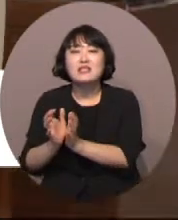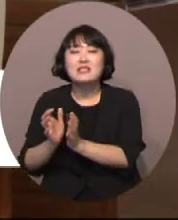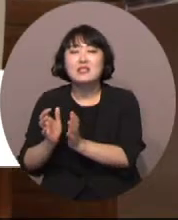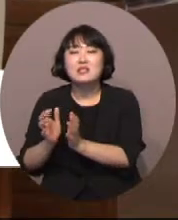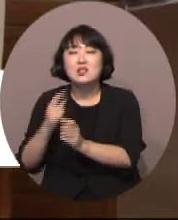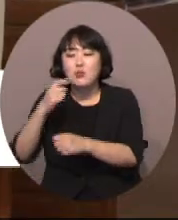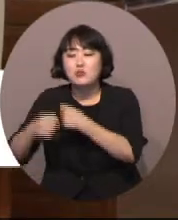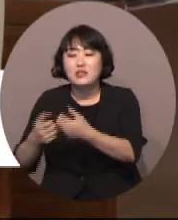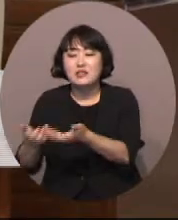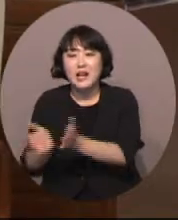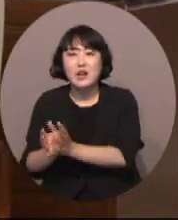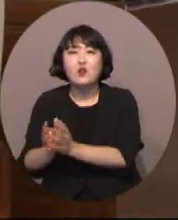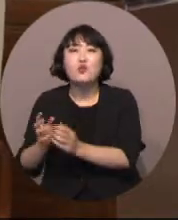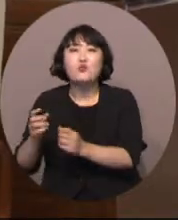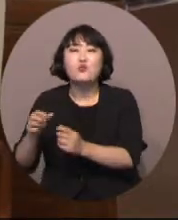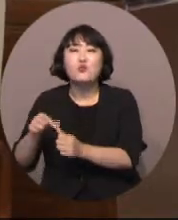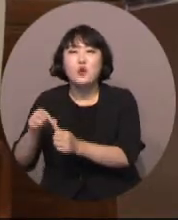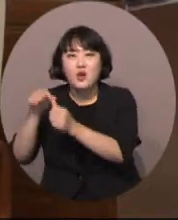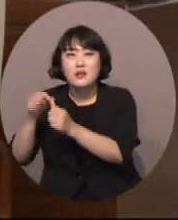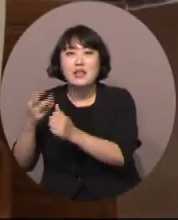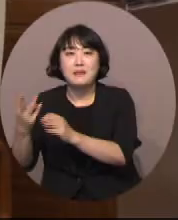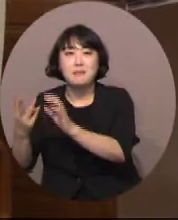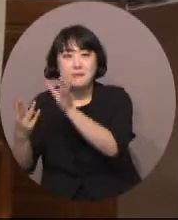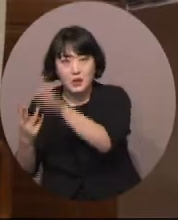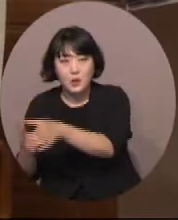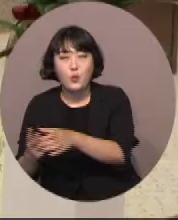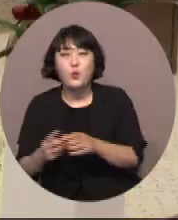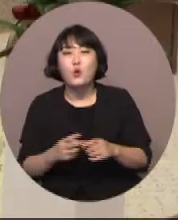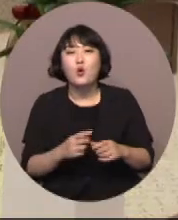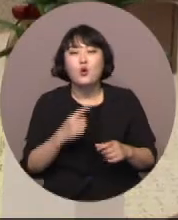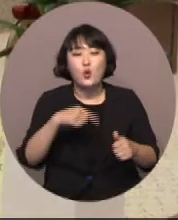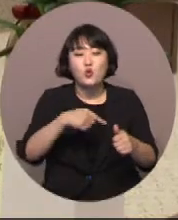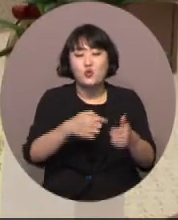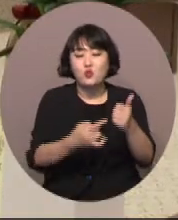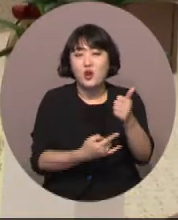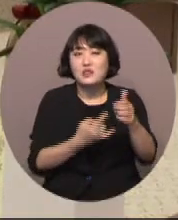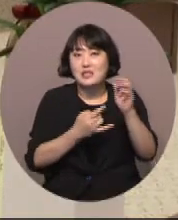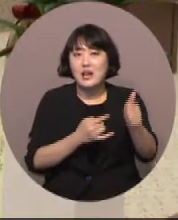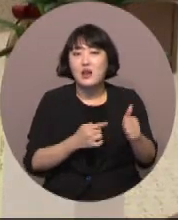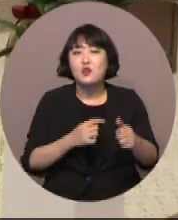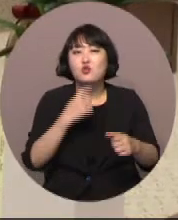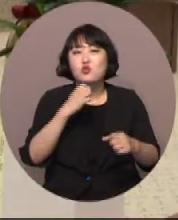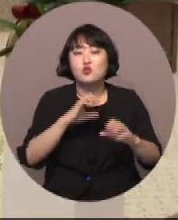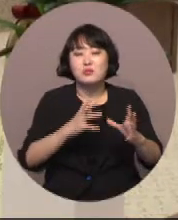의원들 로 선임 했으며 교육위원 작은 국민의 힘 소속 위원으로 각각 선출 했습니다